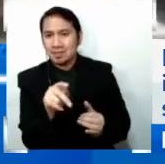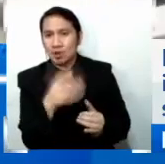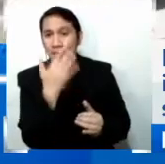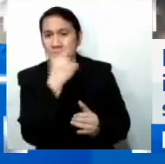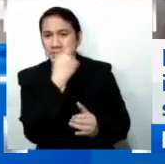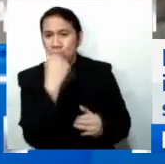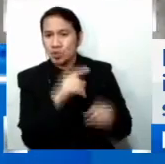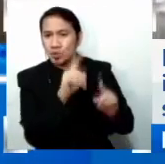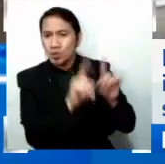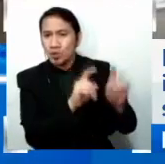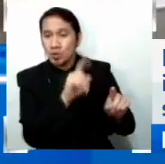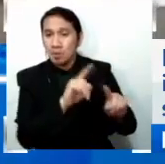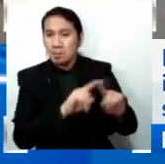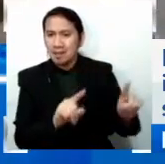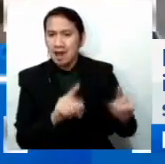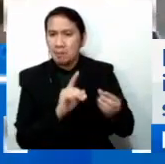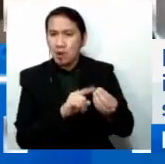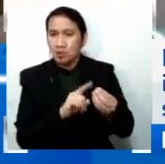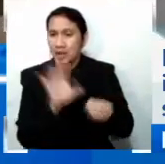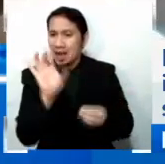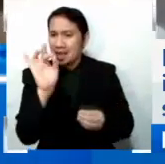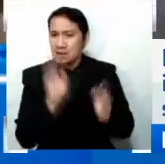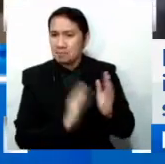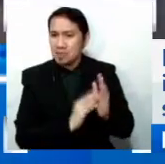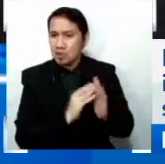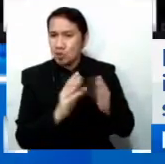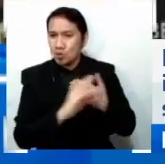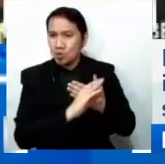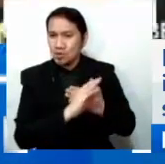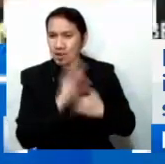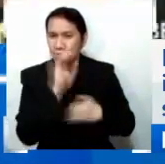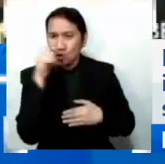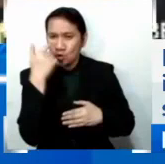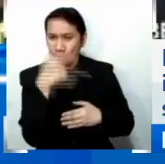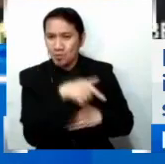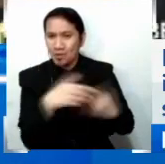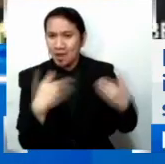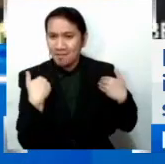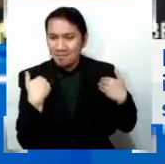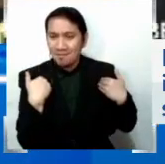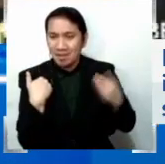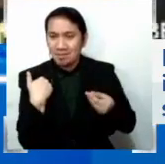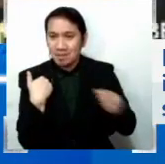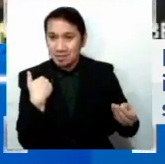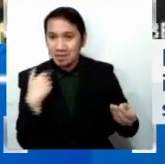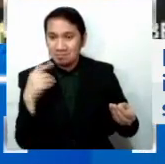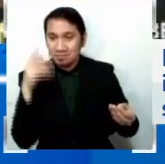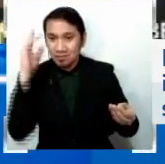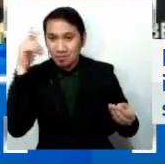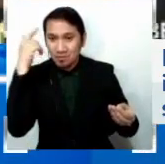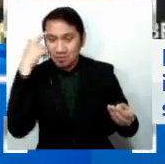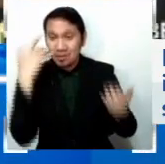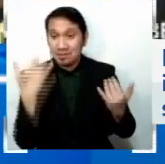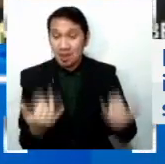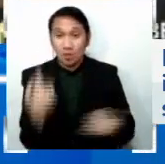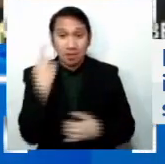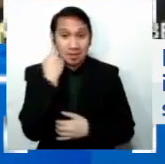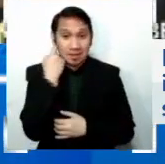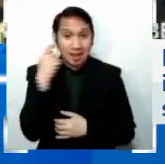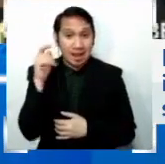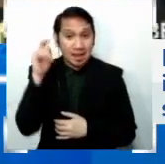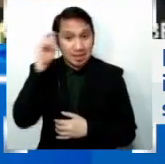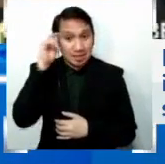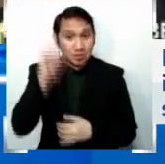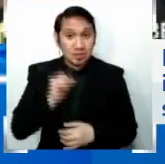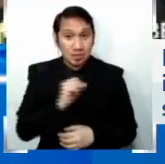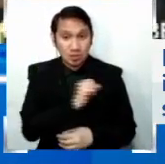mahigit 8 bilyong pisong kontrata ng gobyerno na nakuha ng Parmalee. Nasa pagdinig kanina si Senate President Tito Soto, nagsabing